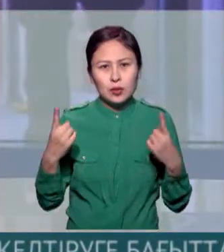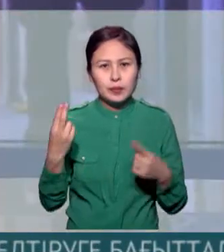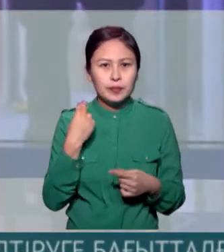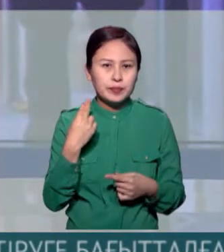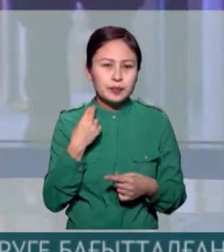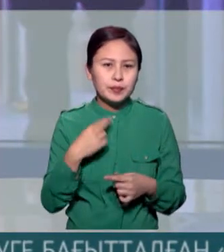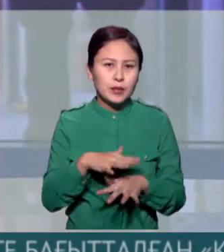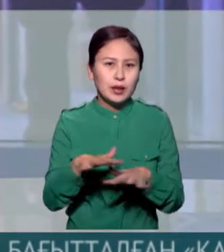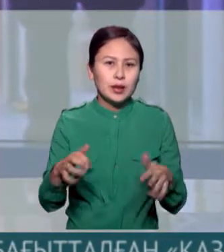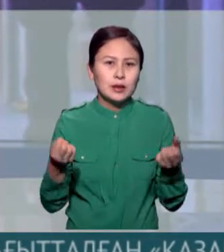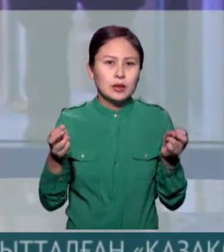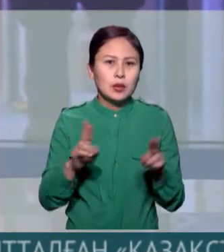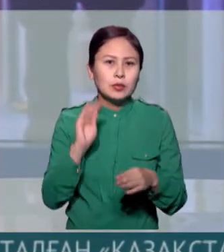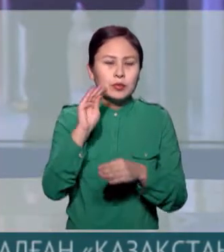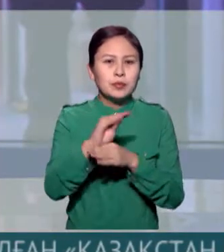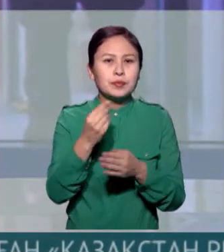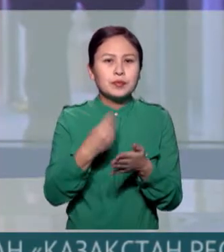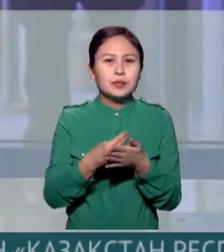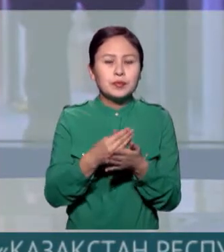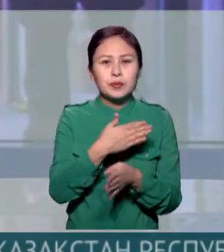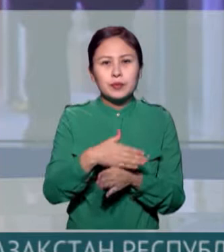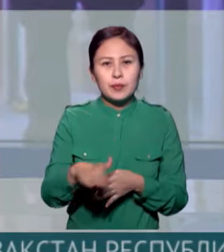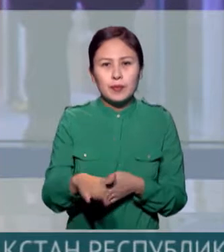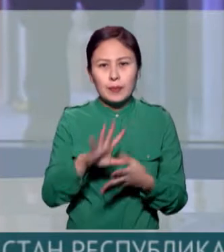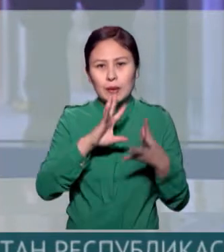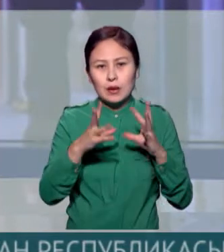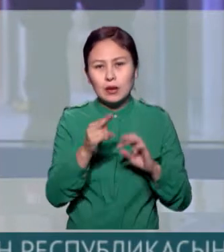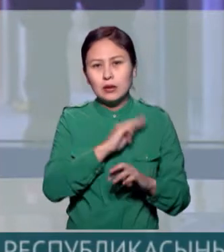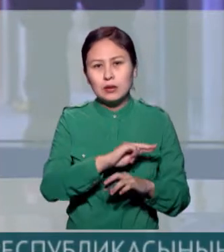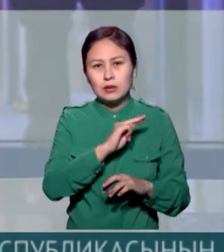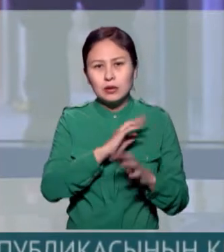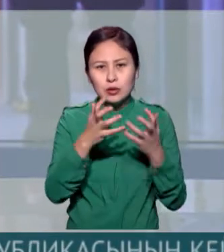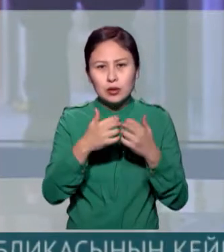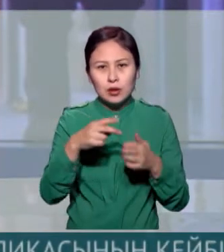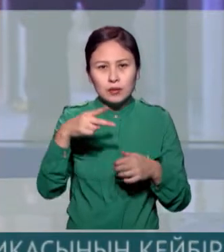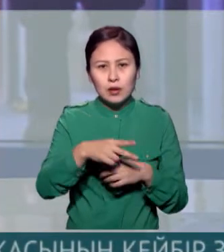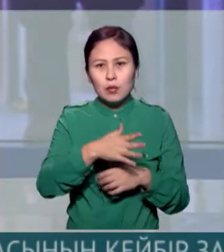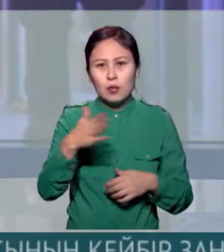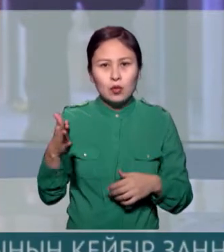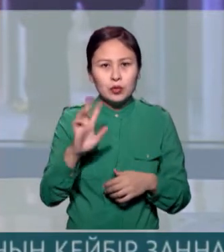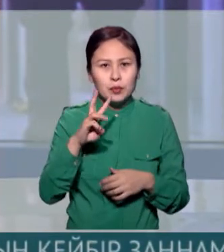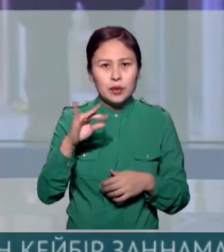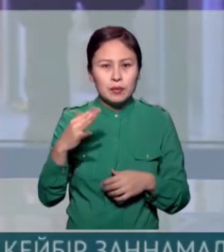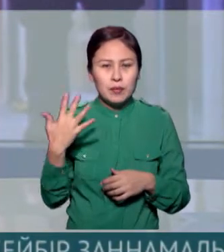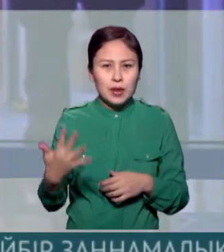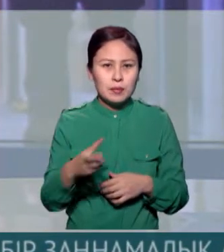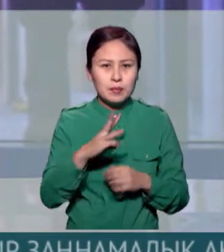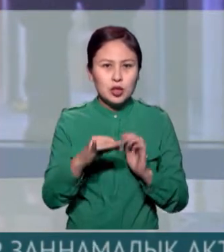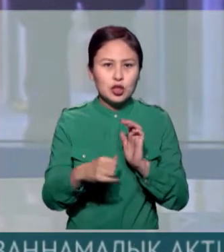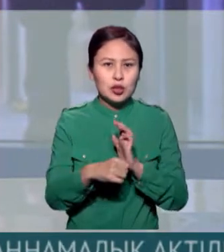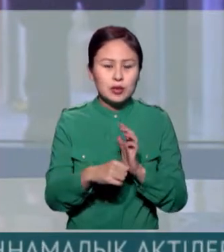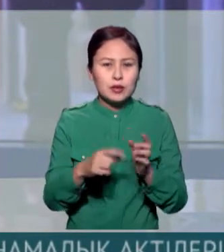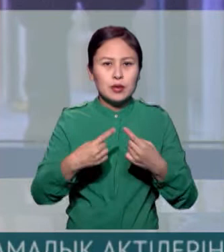Ұлыбритания билігі арнайы жасақ қызметіне қосымша қаржы бөледі. Нәтижесінде қызметкерлер саны 2000-ға артатын болады. Бұл Ми 5 пен Ми